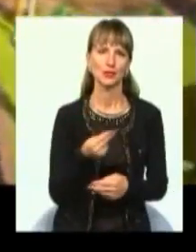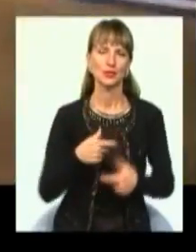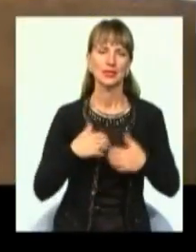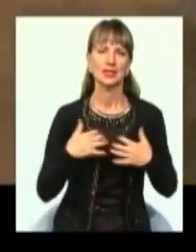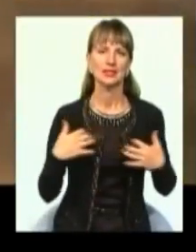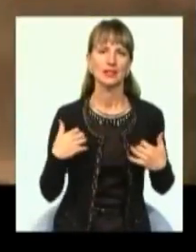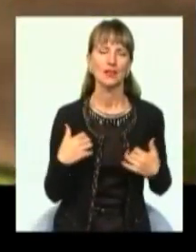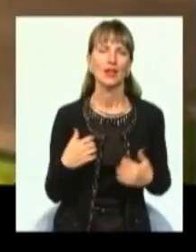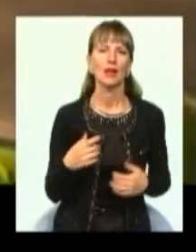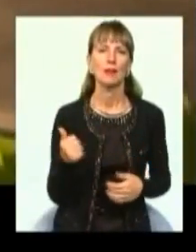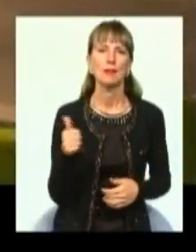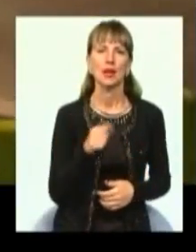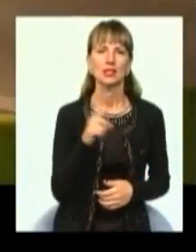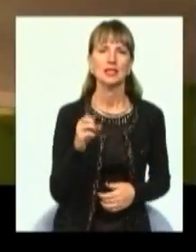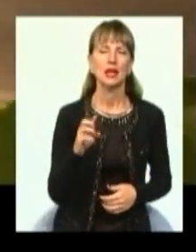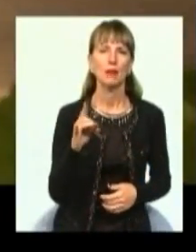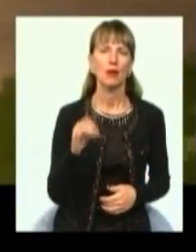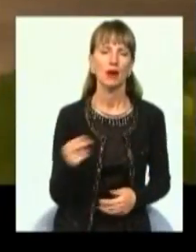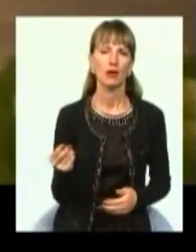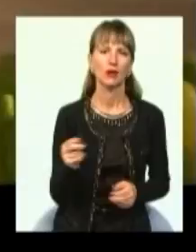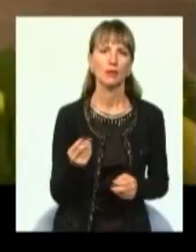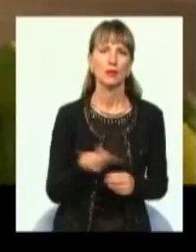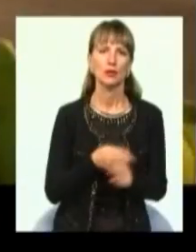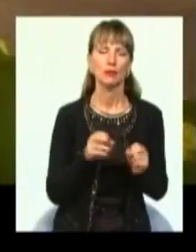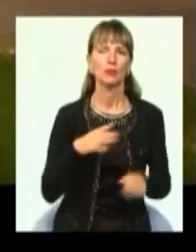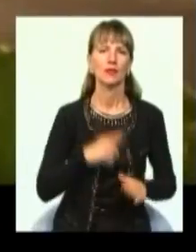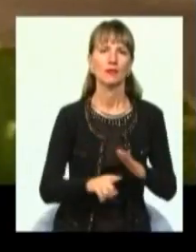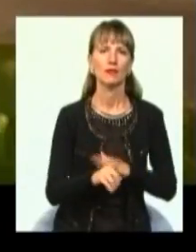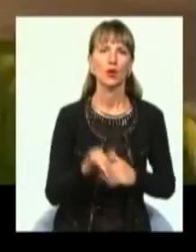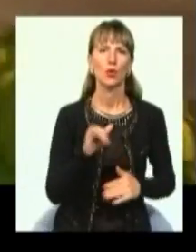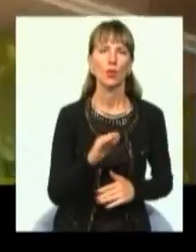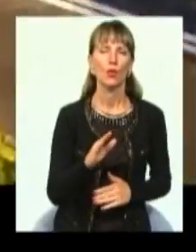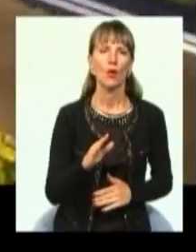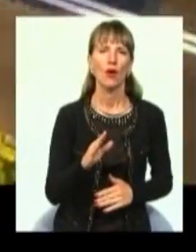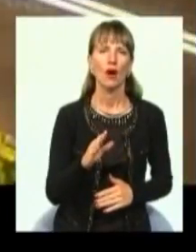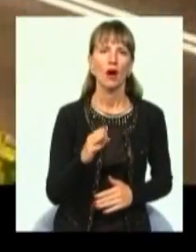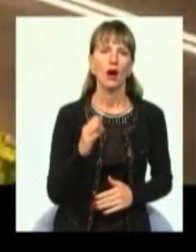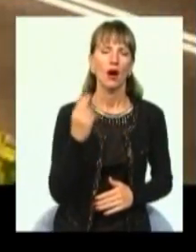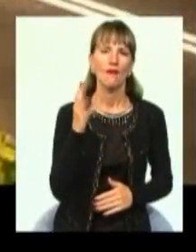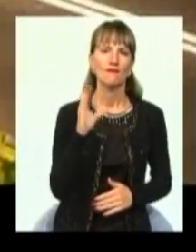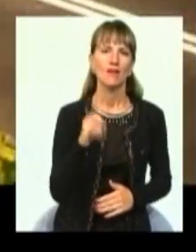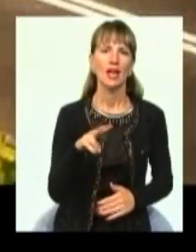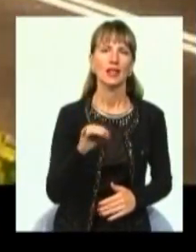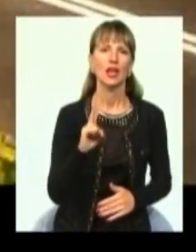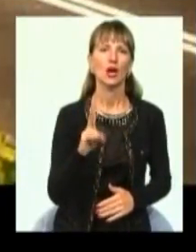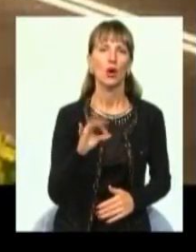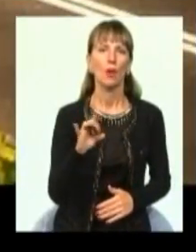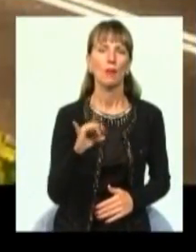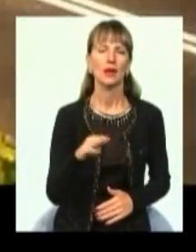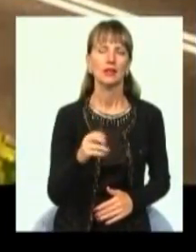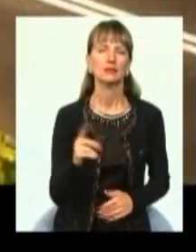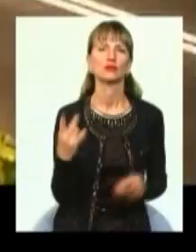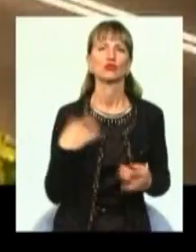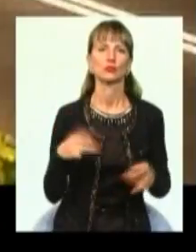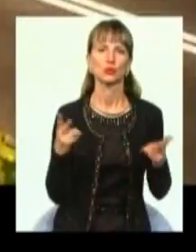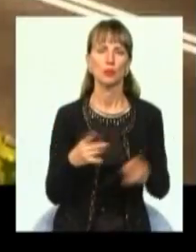Перша зебра як засіб забезпечення безпеки на дорозі була введена у Великобританії. Для чого ж вона потрібна? Білі